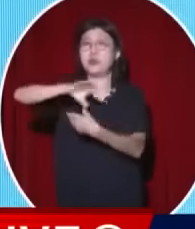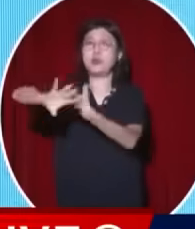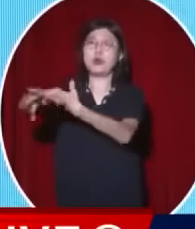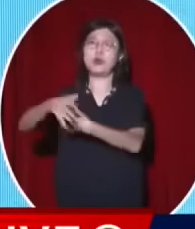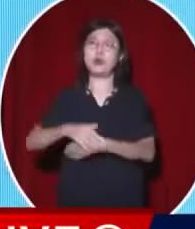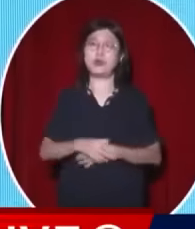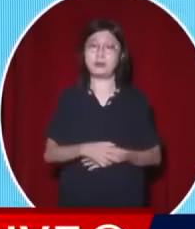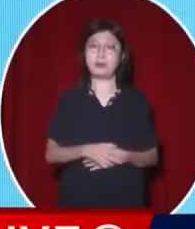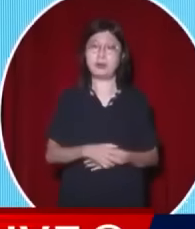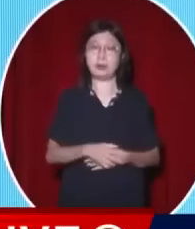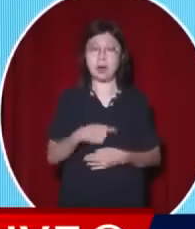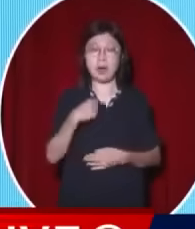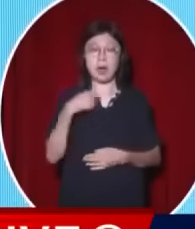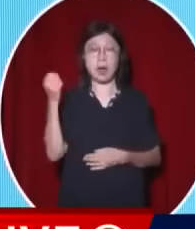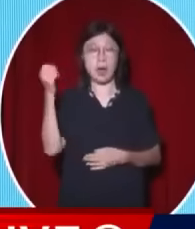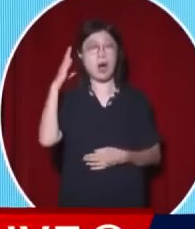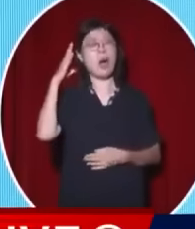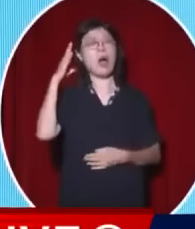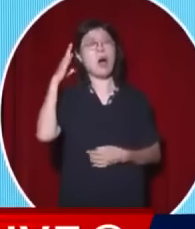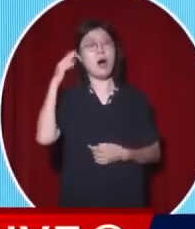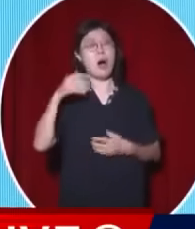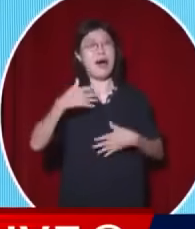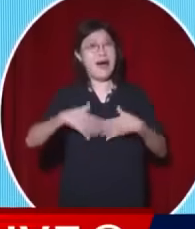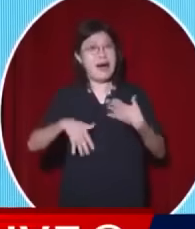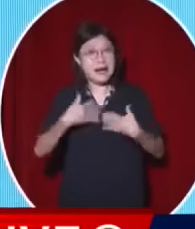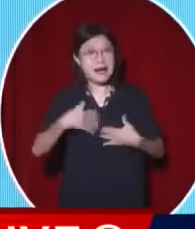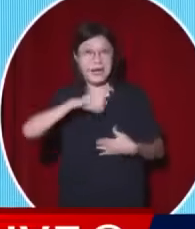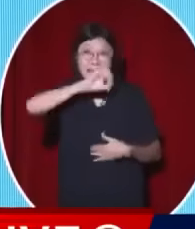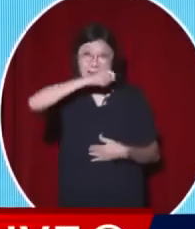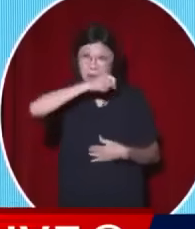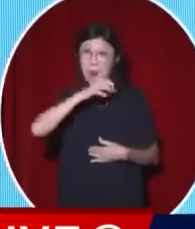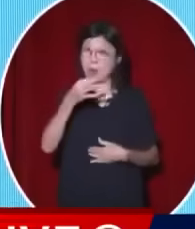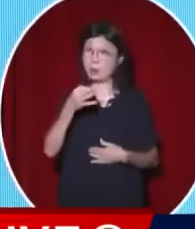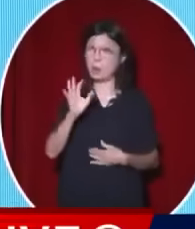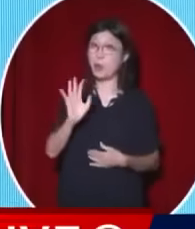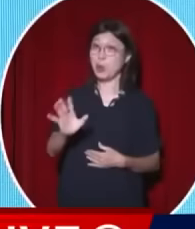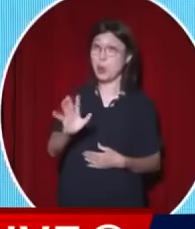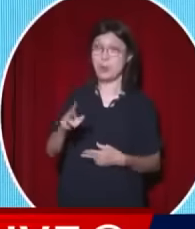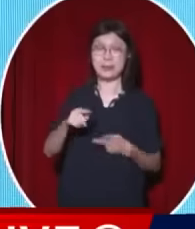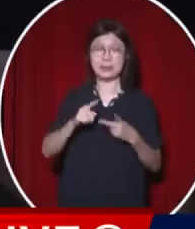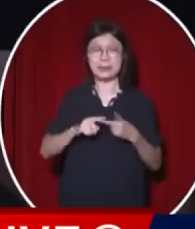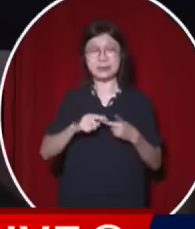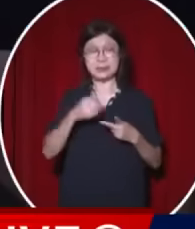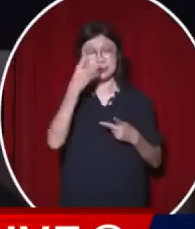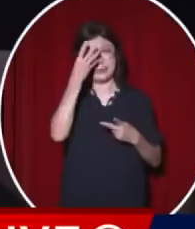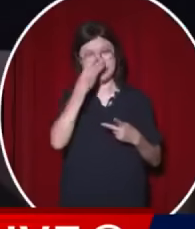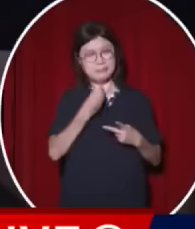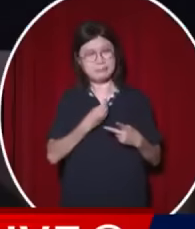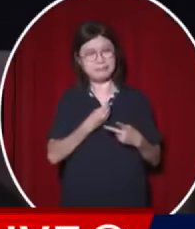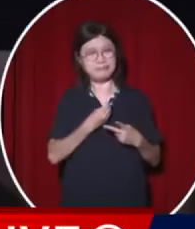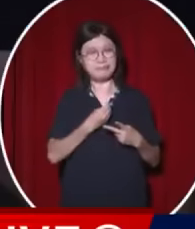听了，我一则以喜，因为台湾人有钱；一则以忧，